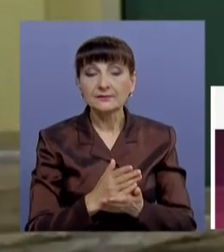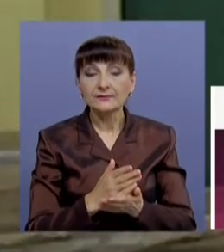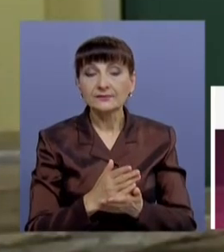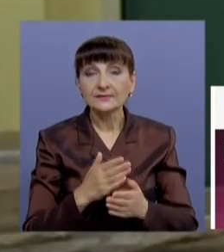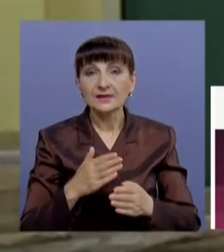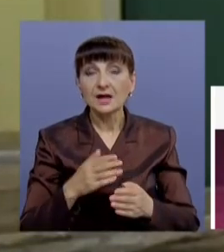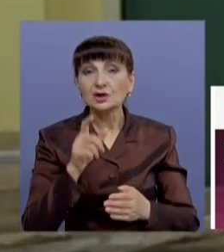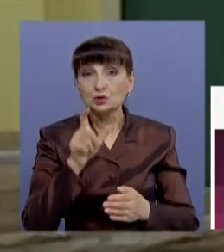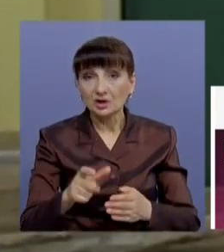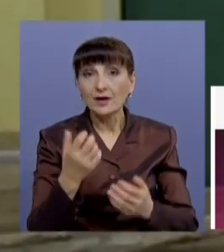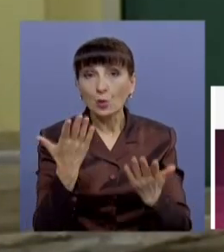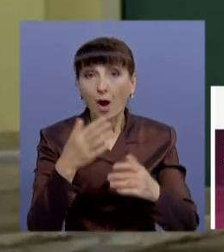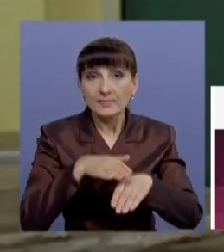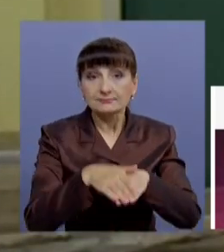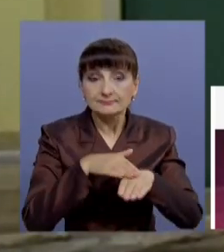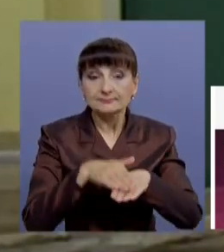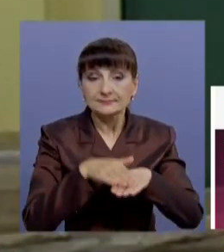воздействия человека, который вот